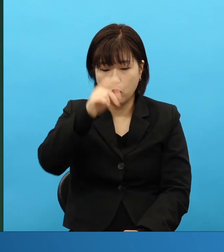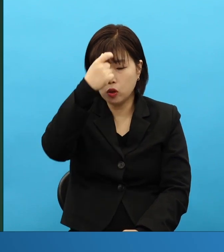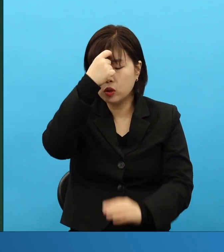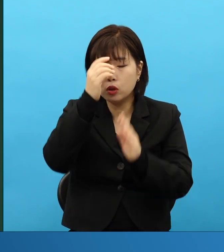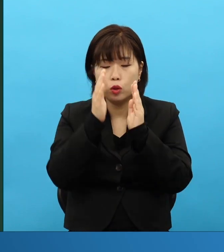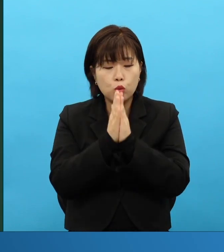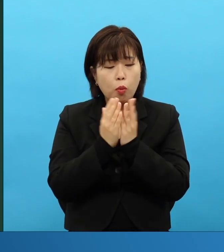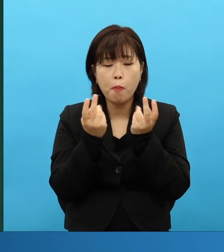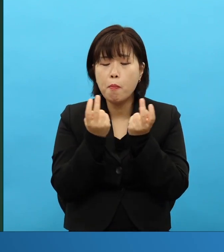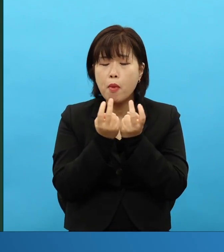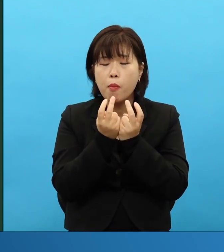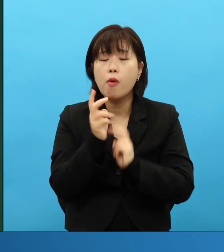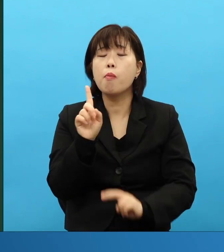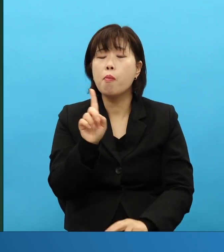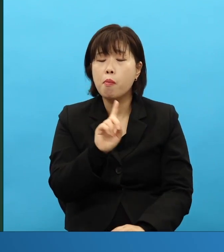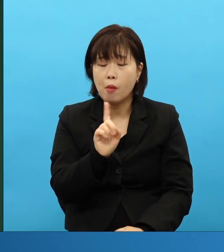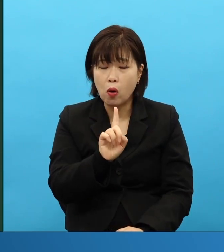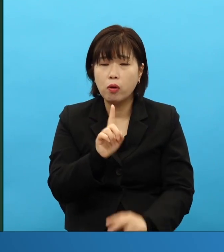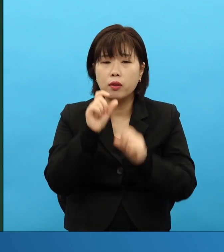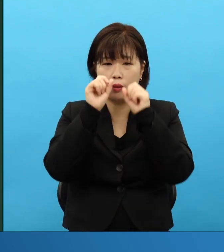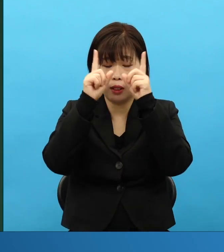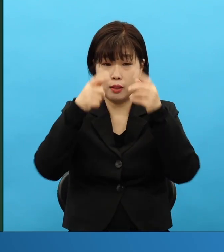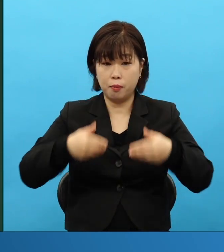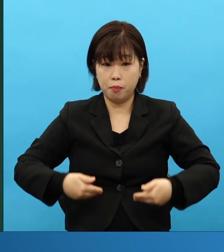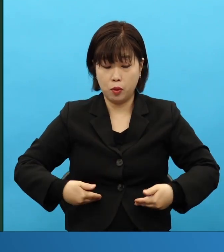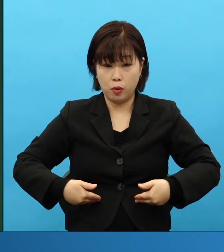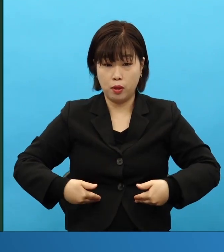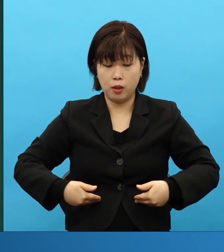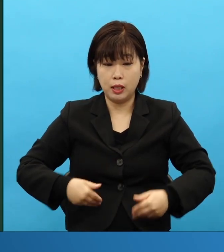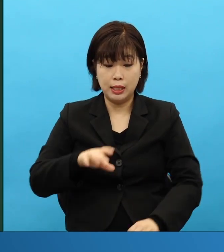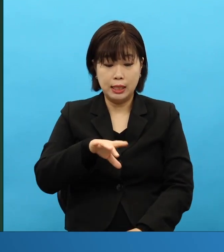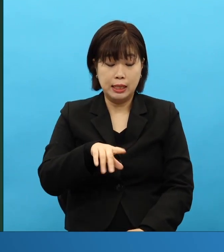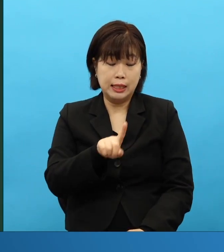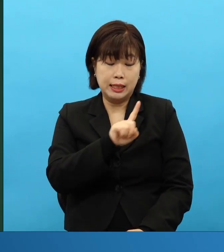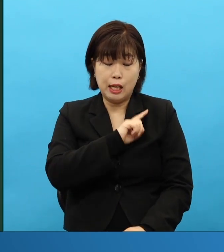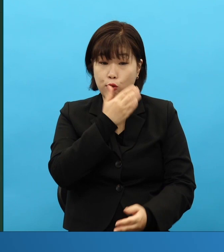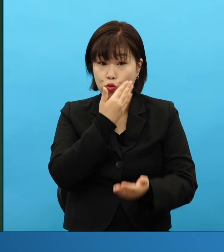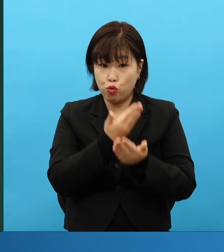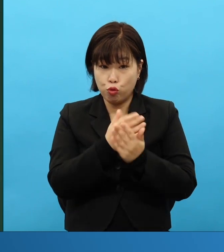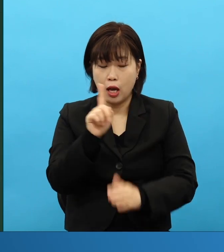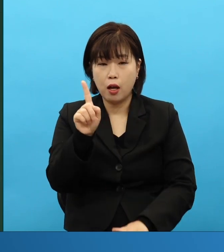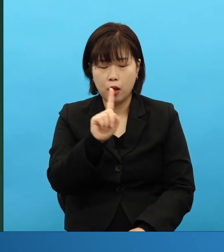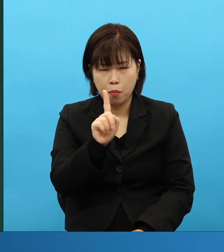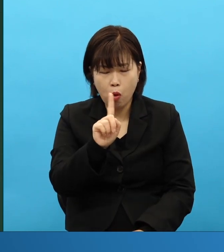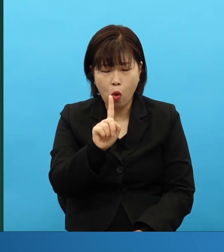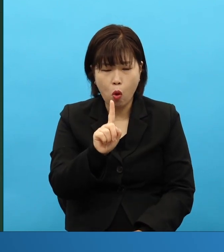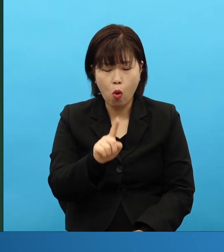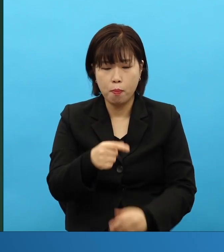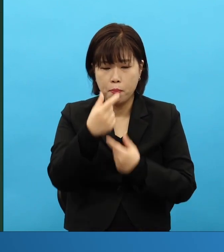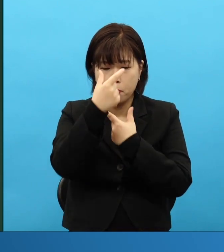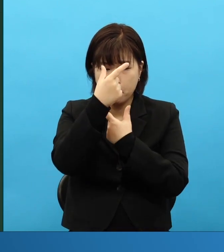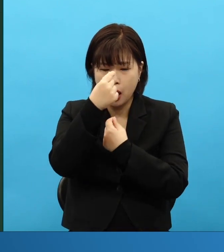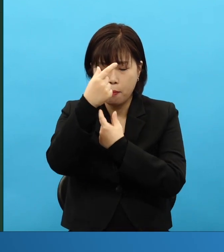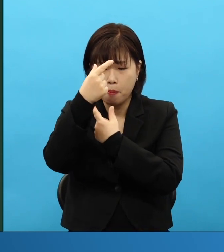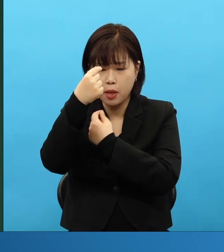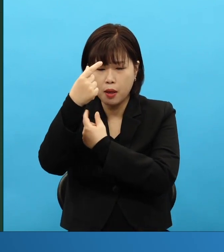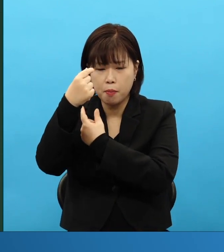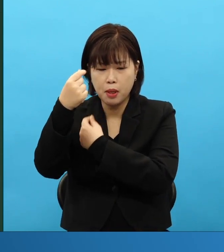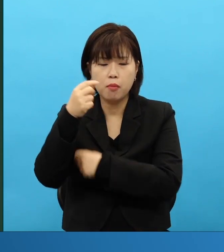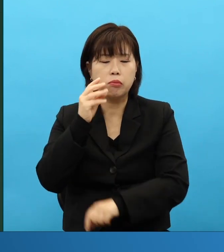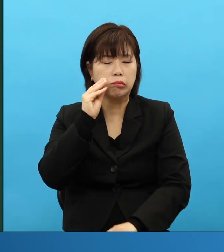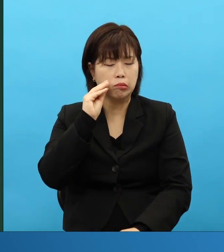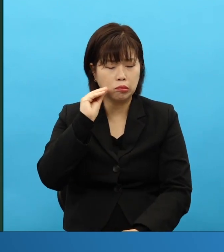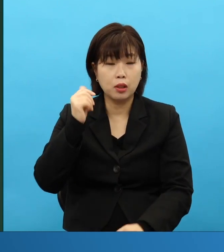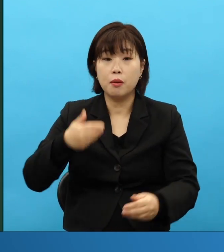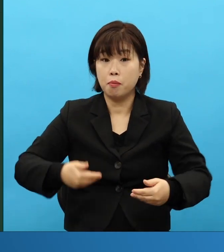제일 중요한 거는 리듬을 먼저 찾아야 돼요. The most important thing is to find your rhythm. 아침에 일어나서 조금만 하면 돼요. Just wake up in the morning